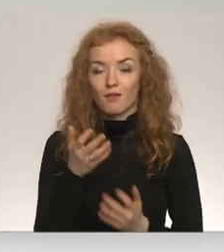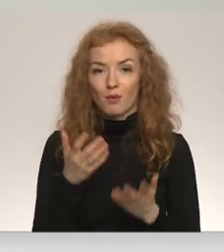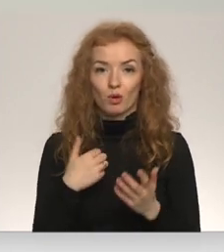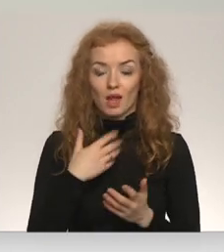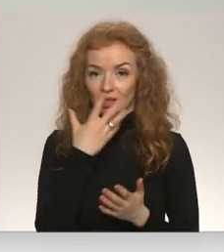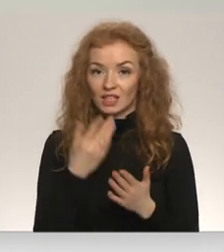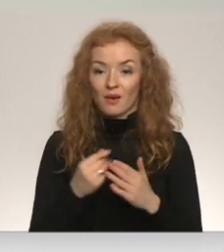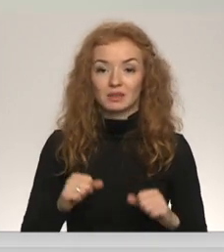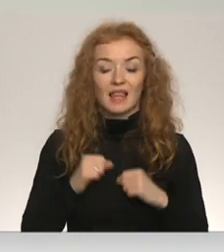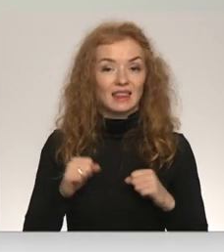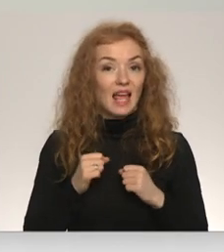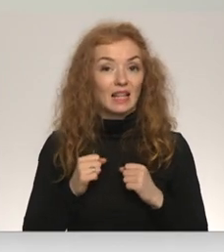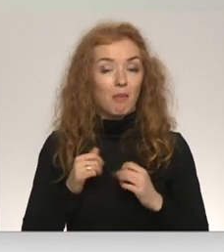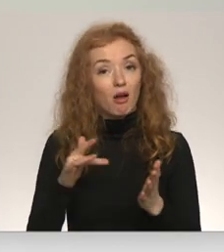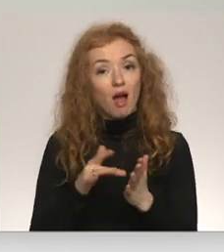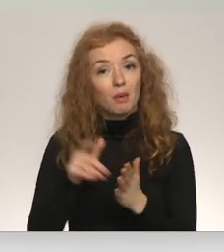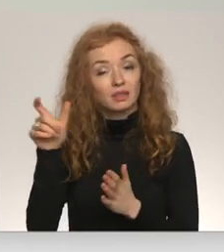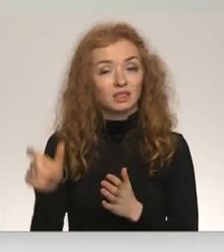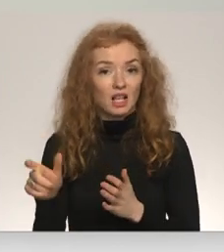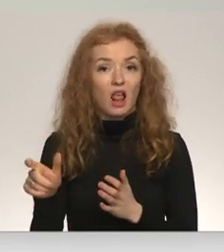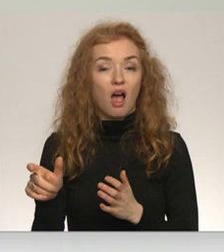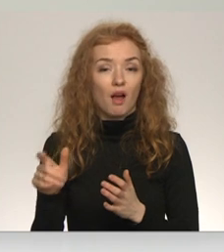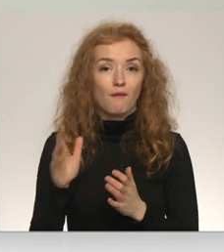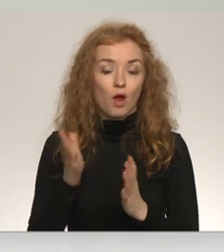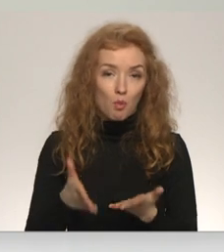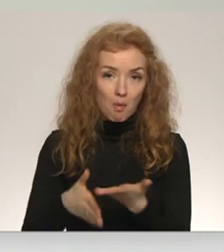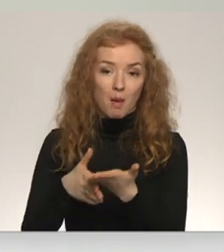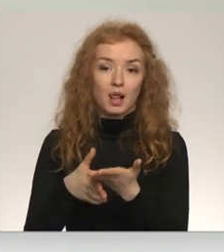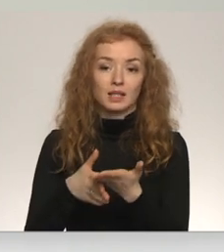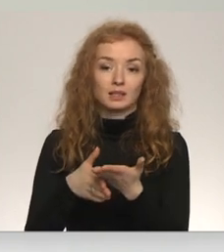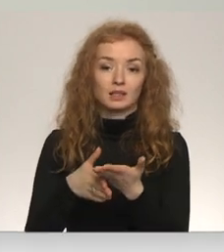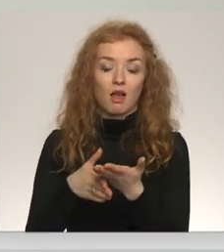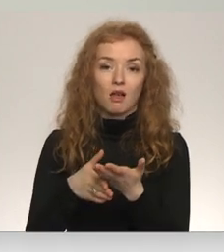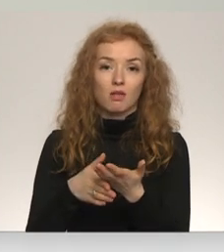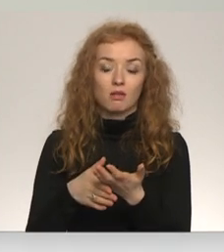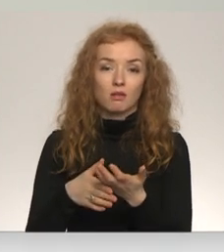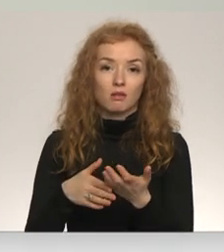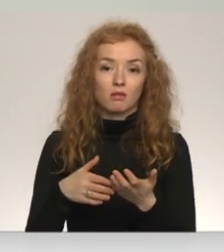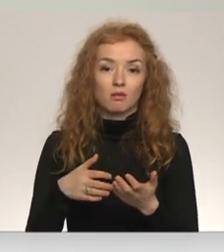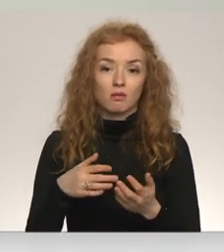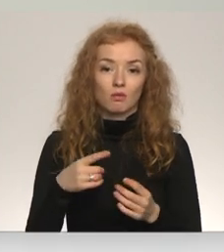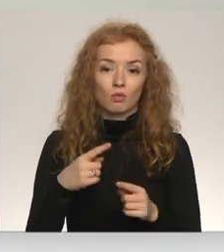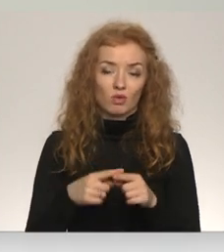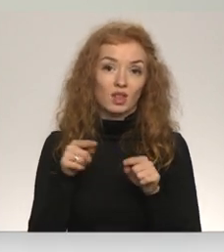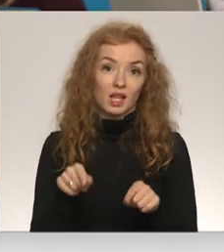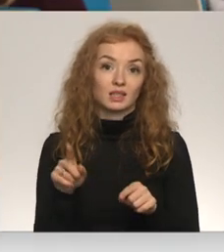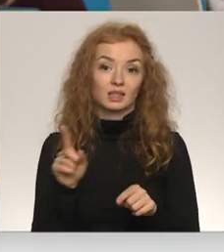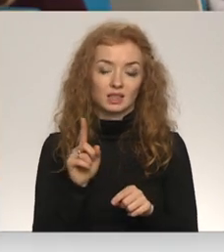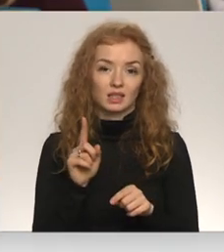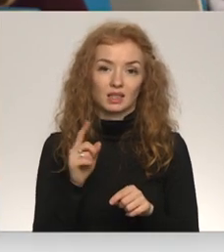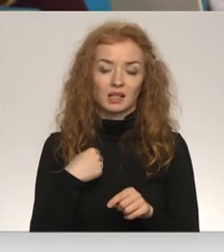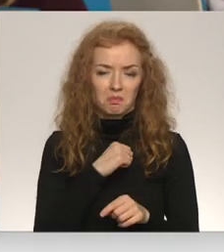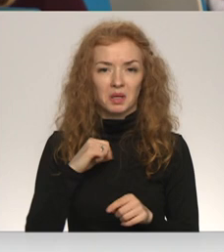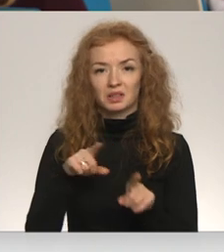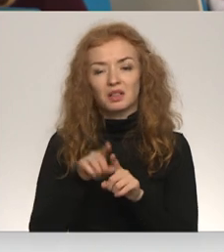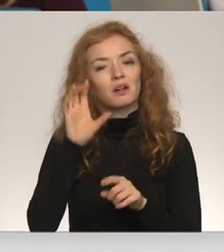pūliņiem var būt kādam cilvēkam par lielāku svētību, par tādu tiešām palīdzību, un tad, tas arī ir, cik es esmu arī